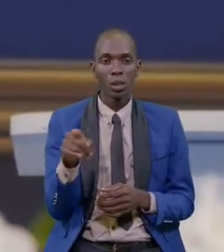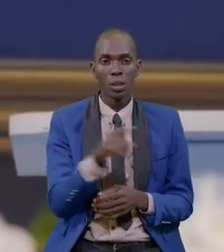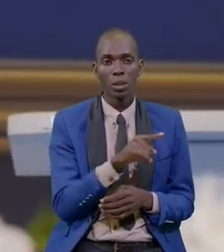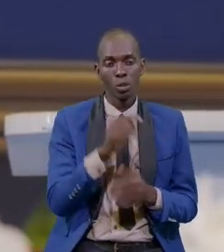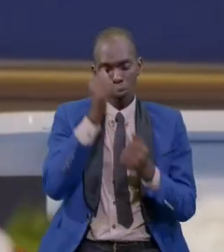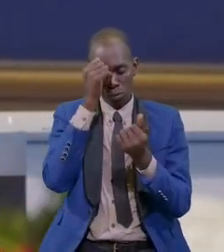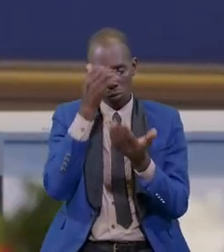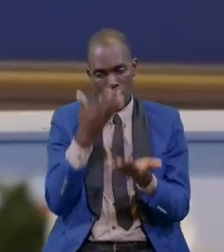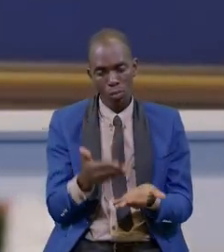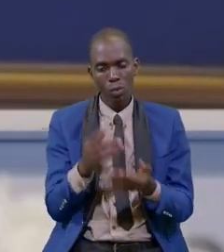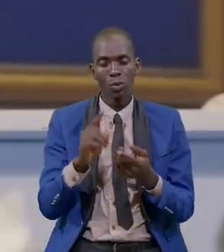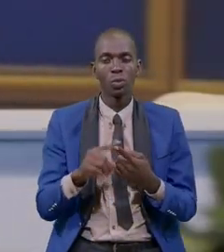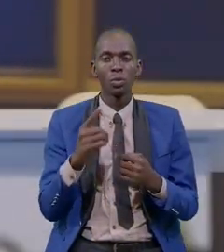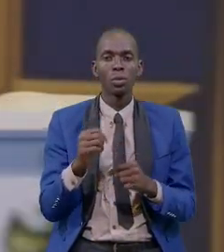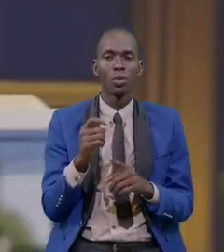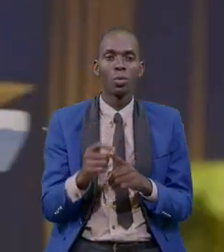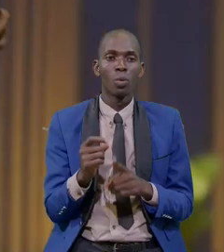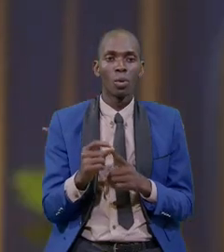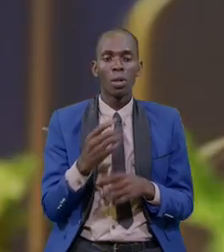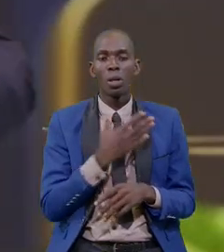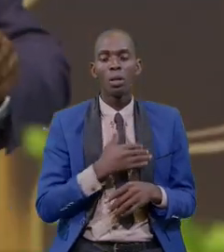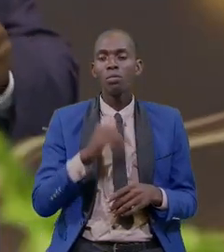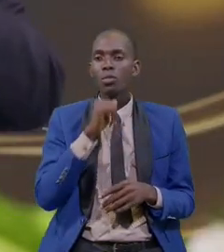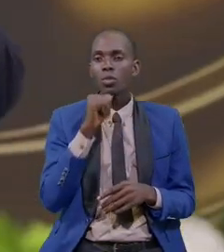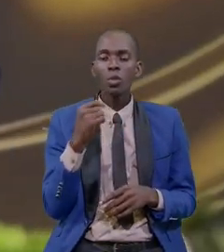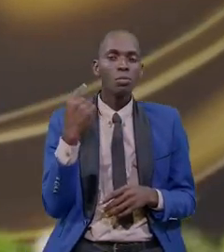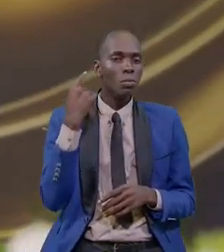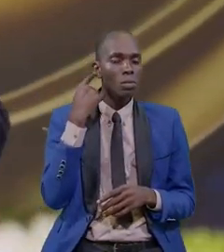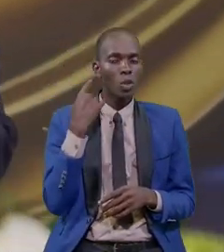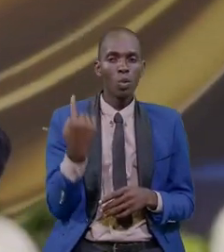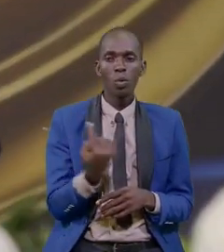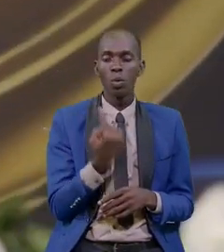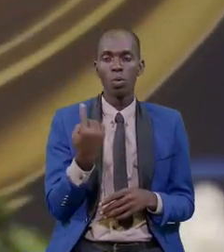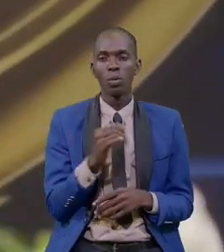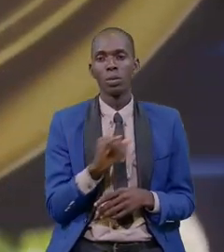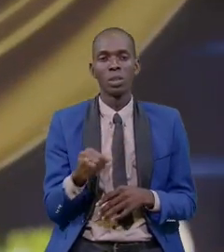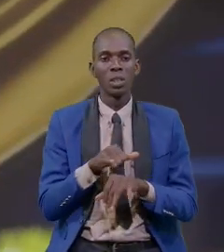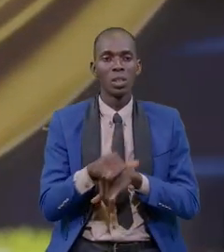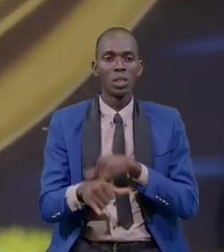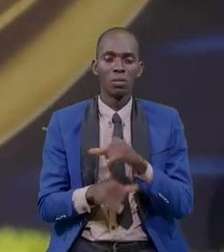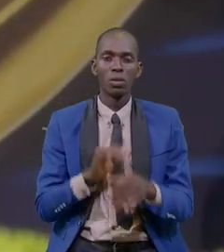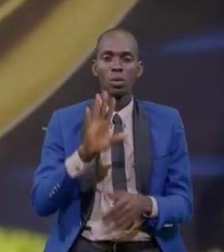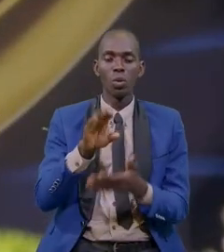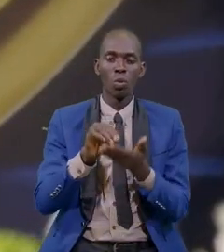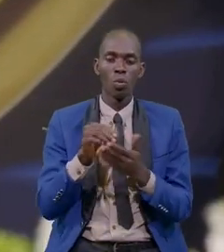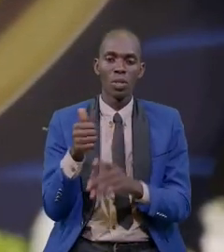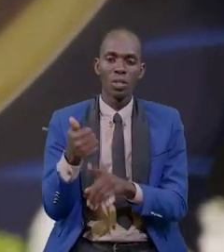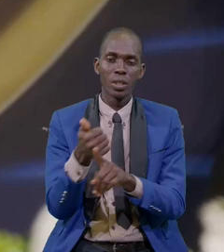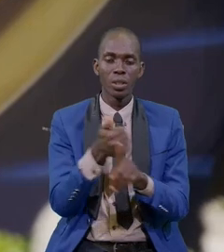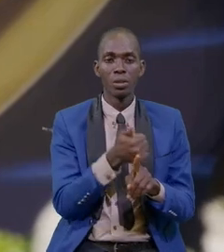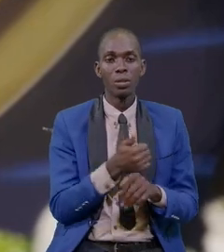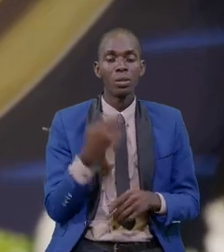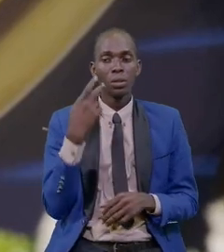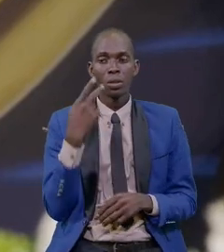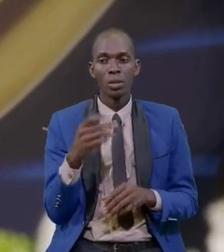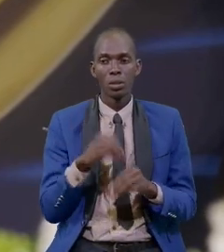pratiquants de la parole. Mettez en pratique la parole et ne vous bornez pas à l'écouter en vous trompant vous-même. Pas